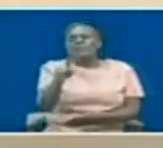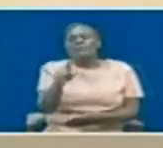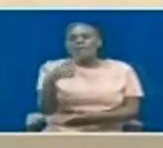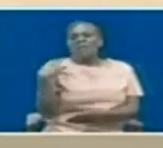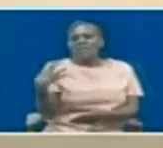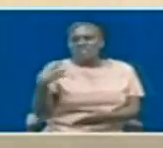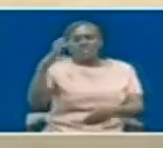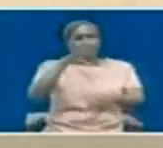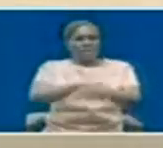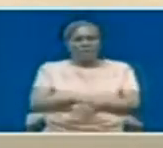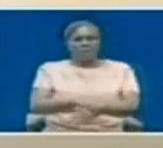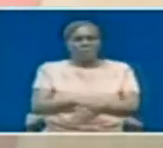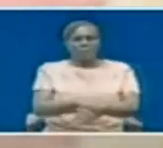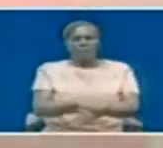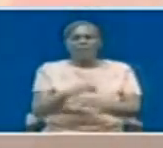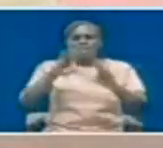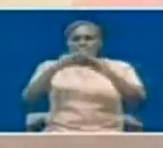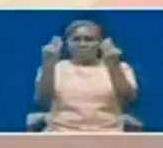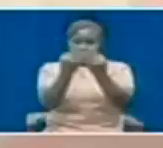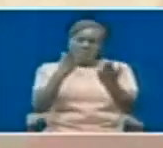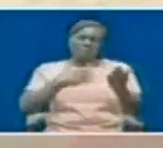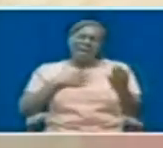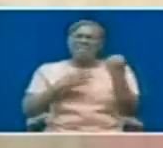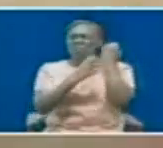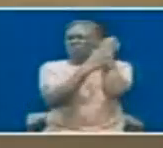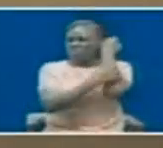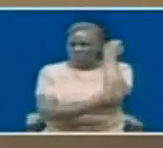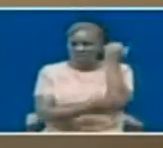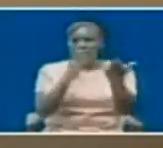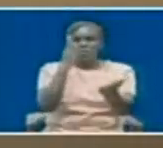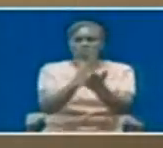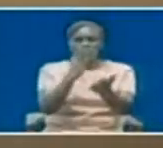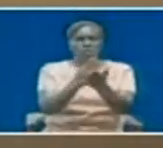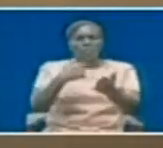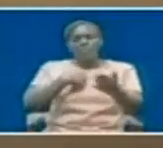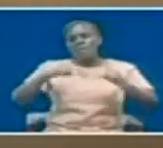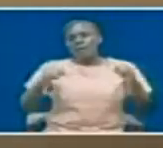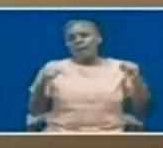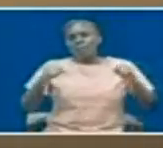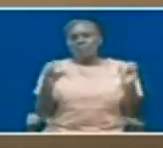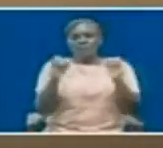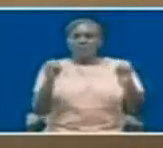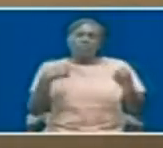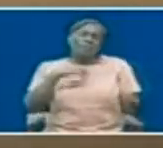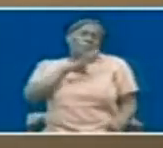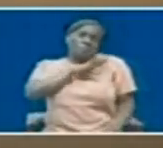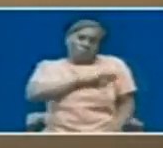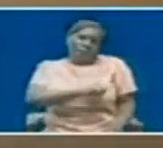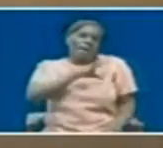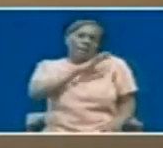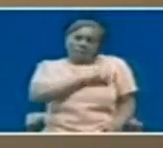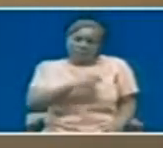wake. Familia yangu maskini sana. Sasa japo siku furahia, naendelea kuvumilia hivyo hivyo